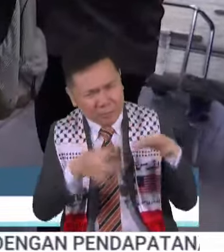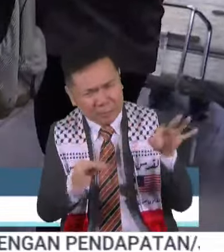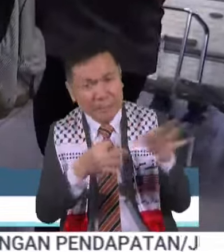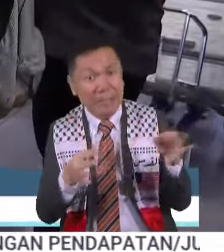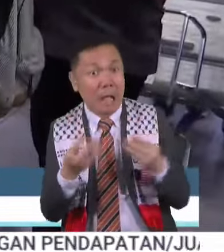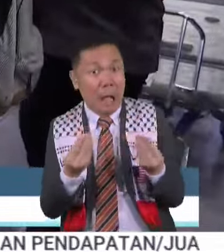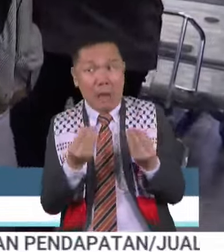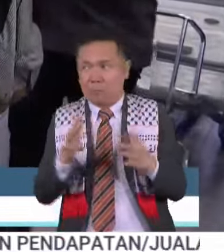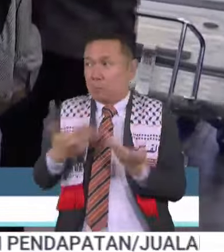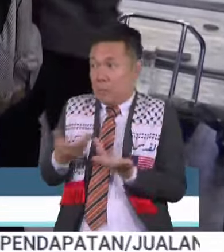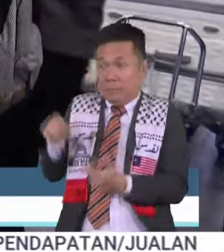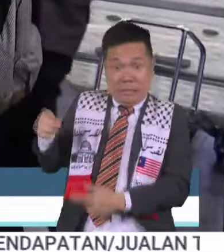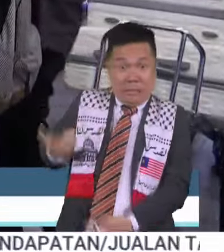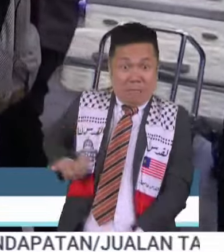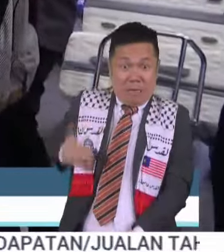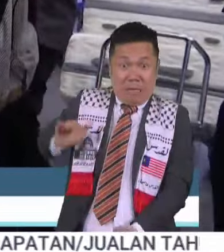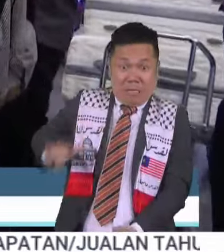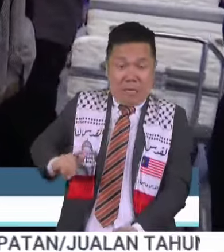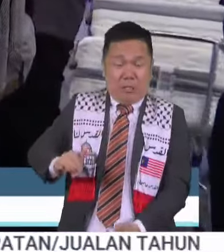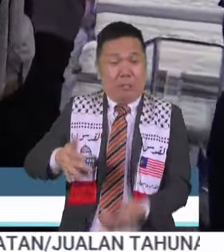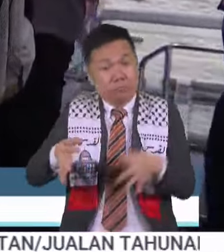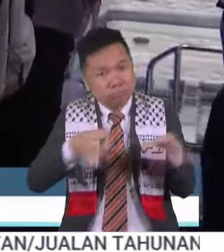Bangladesh.